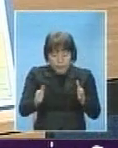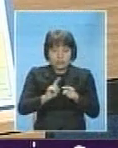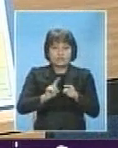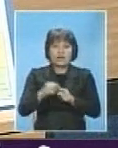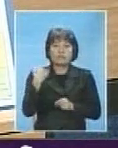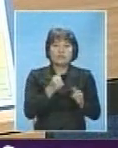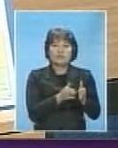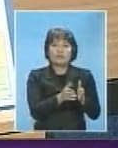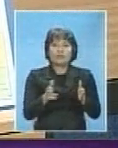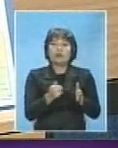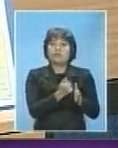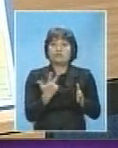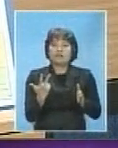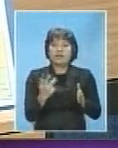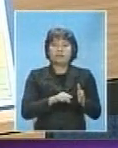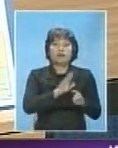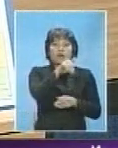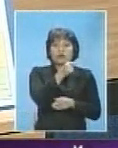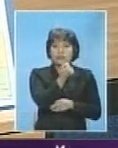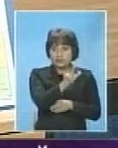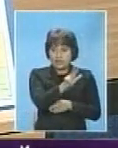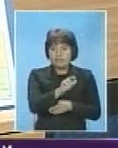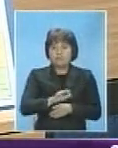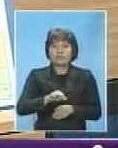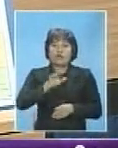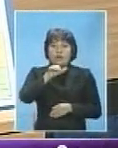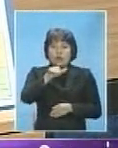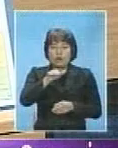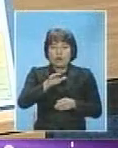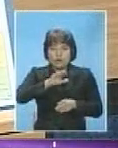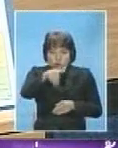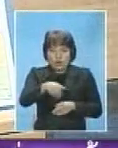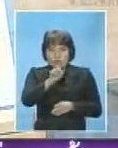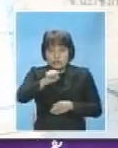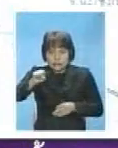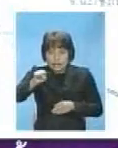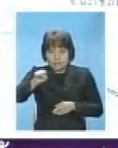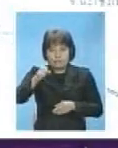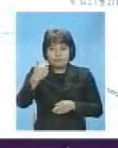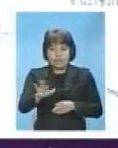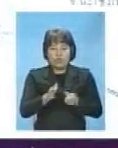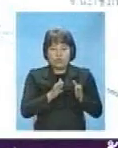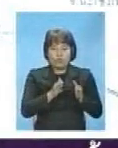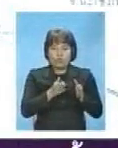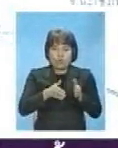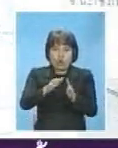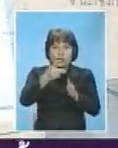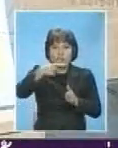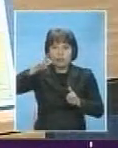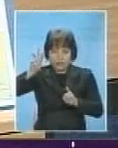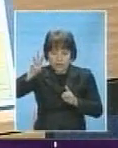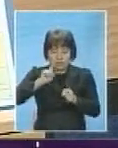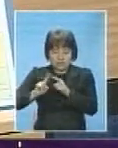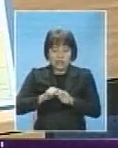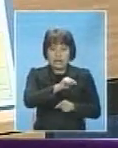3แห่งนะครับก็คือประตูน้ำที่คลอง13คลองแสนแสบและก็บริเวณคลองประเวศนั้นมีอยู่52เครื่องสูบ